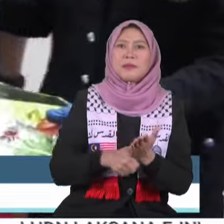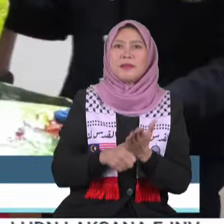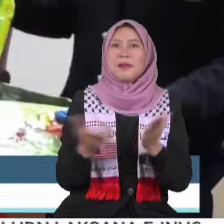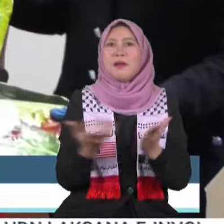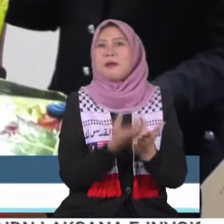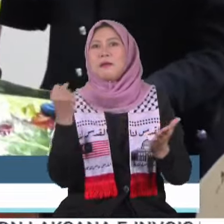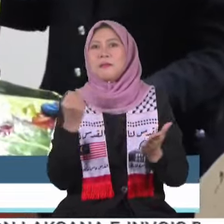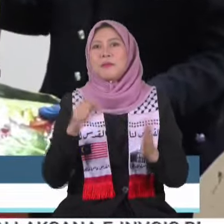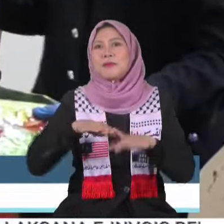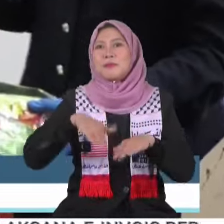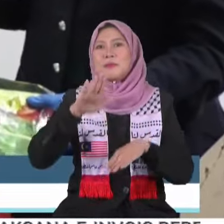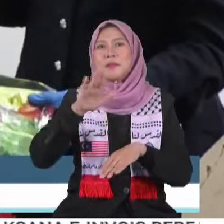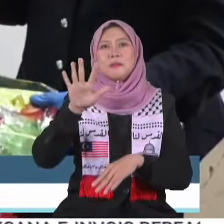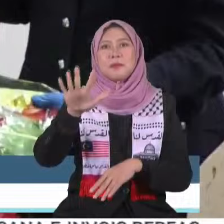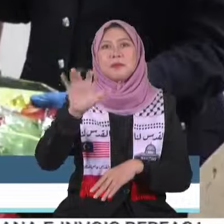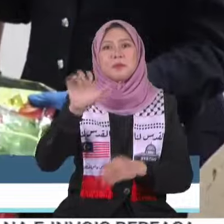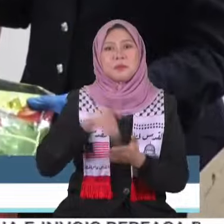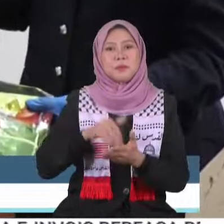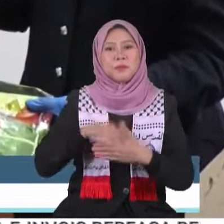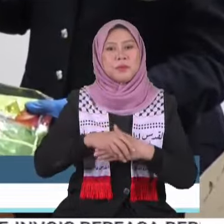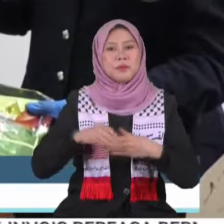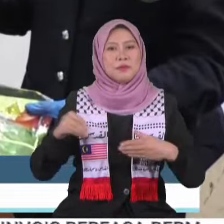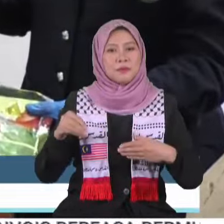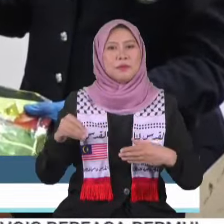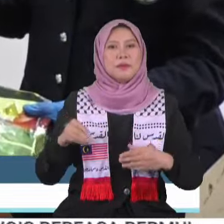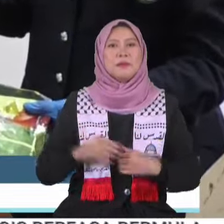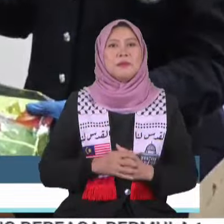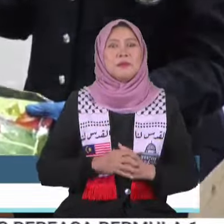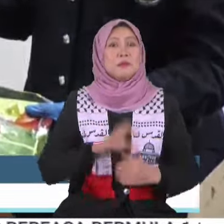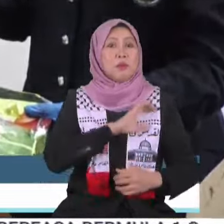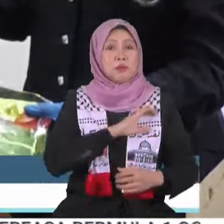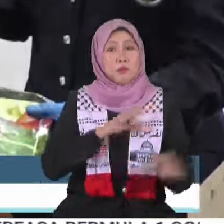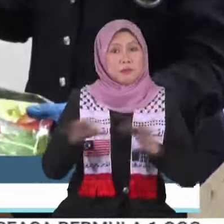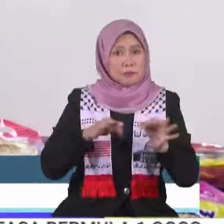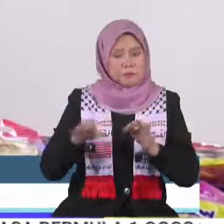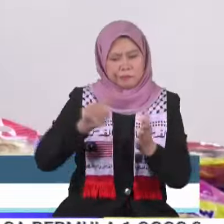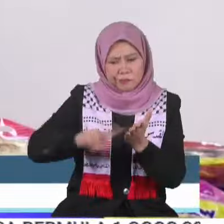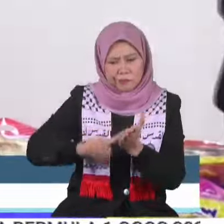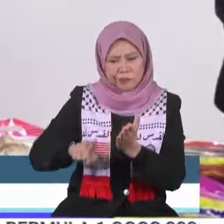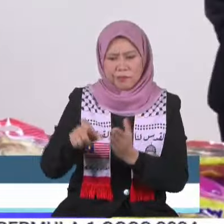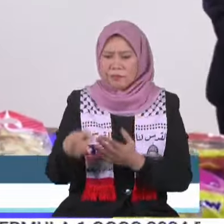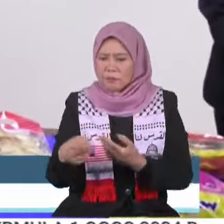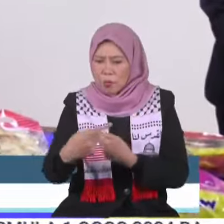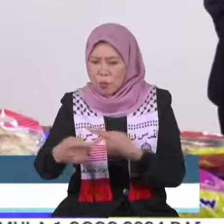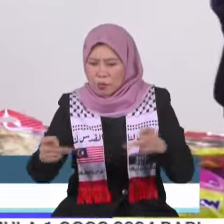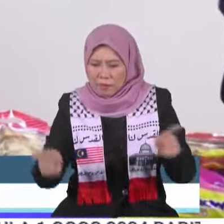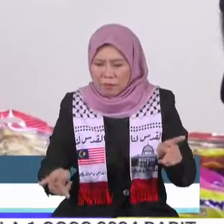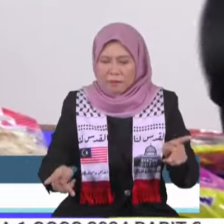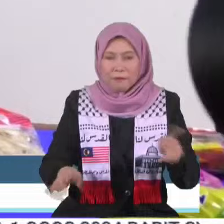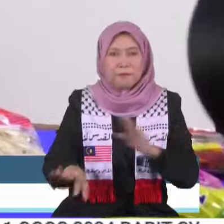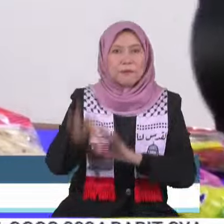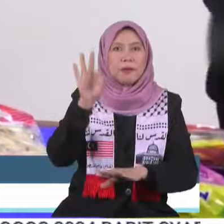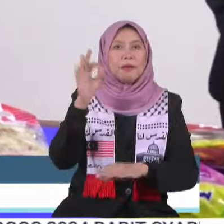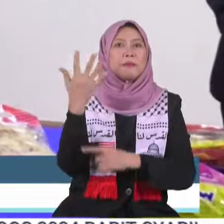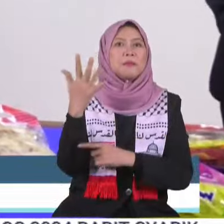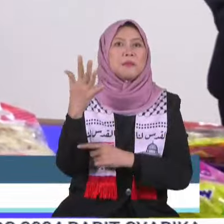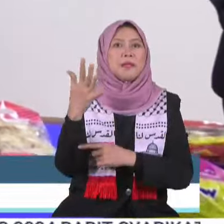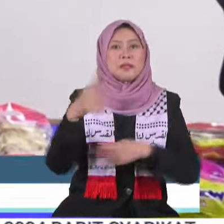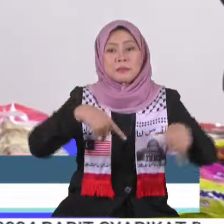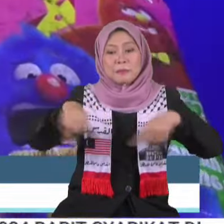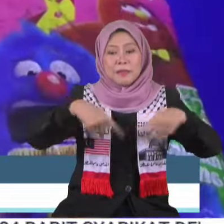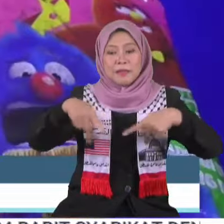dirampas bernilai lebih RM500,000. ACP Azman menjelaskan pemeriksaan lanjut terhadap kotak telah menjumpai 15